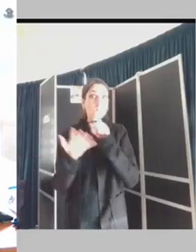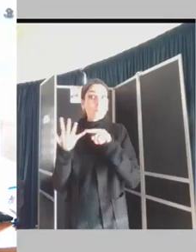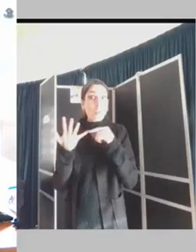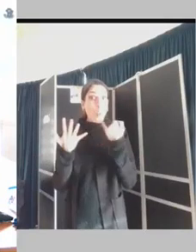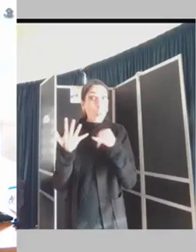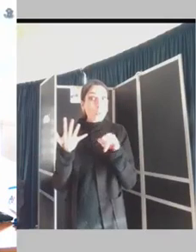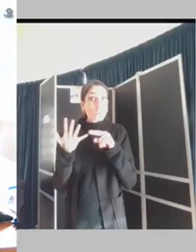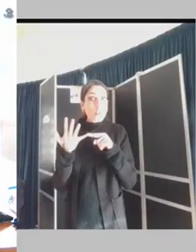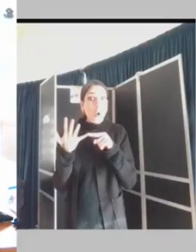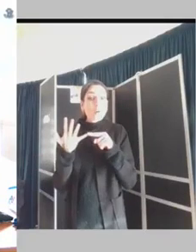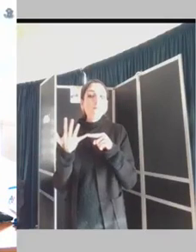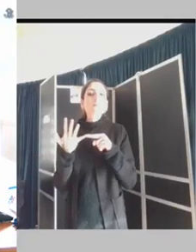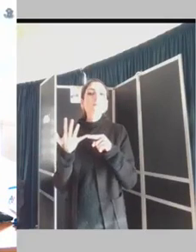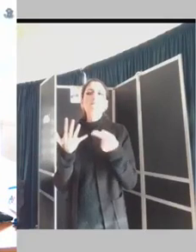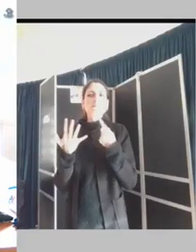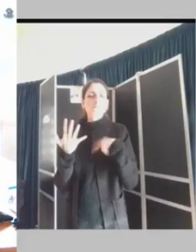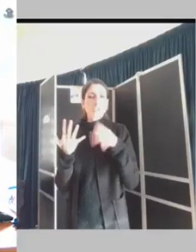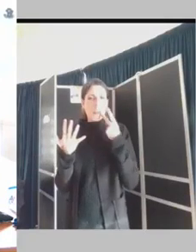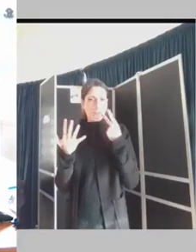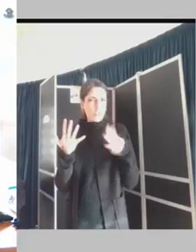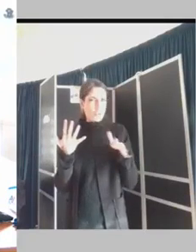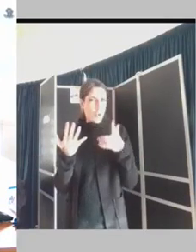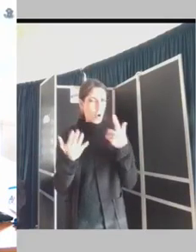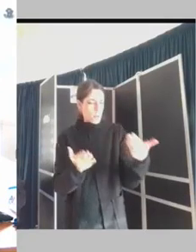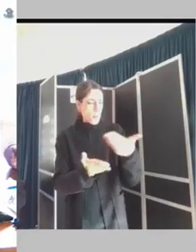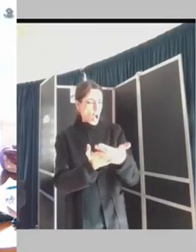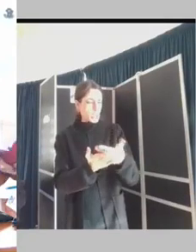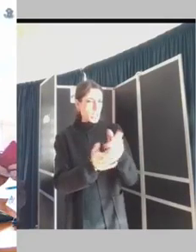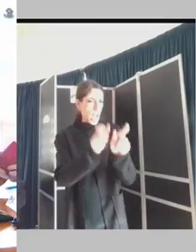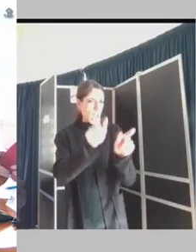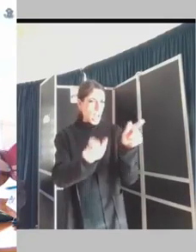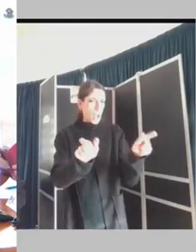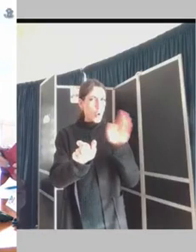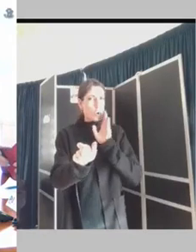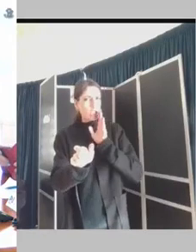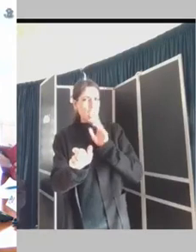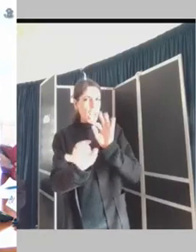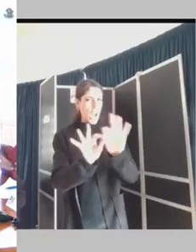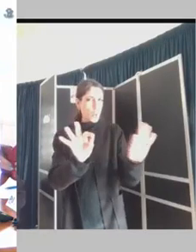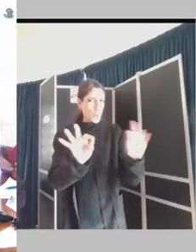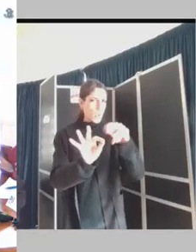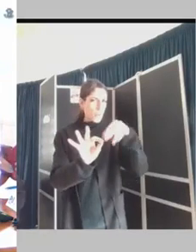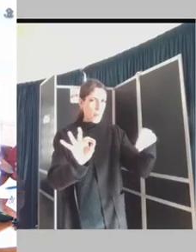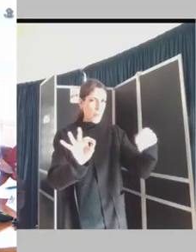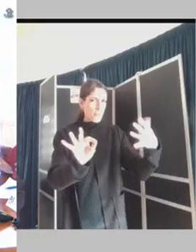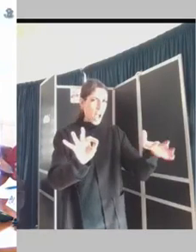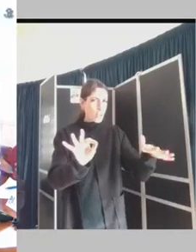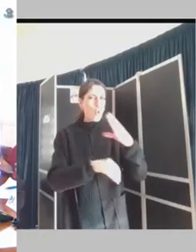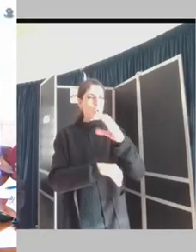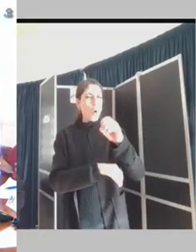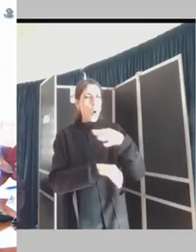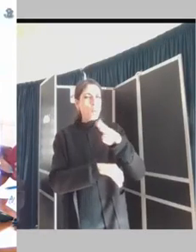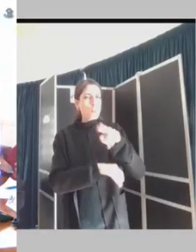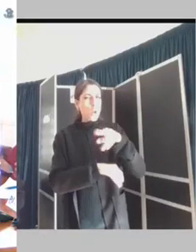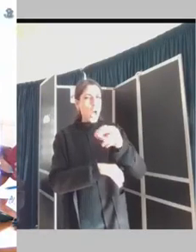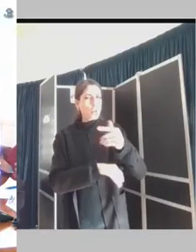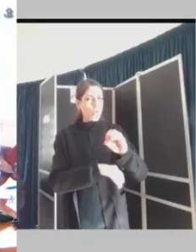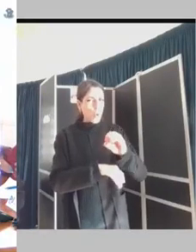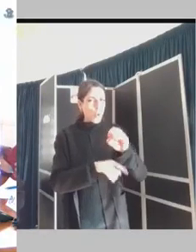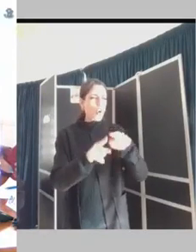hanno firmato alcuni consiglieri, Cucunato, De Iulis, adesso vado a